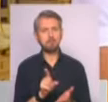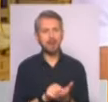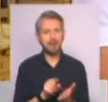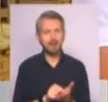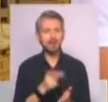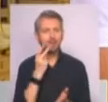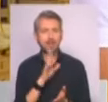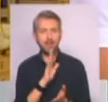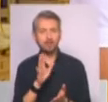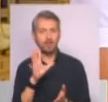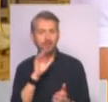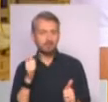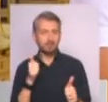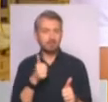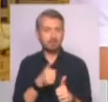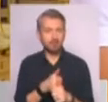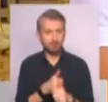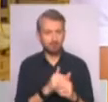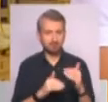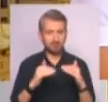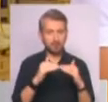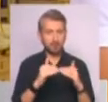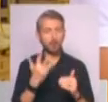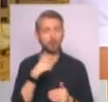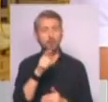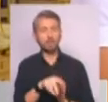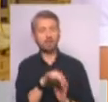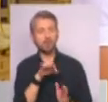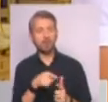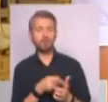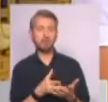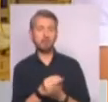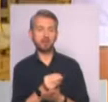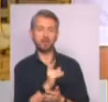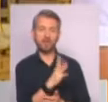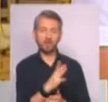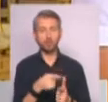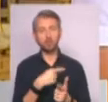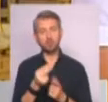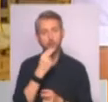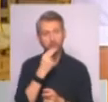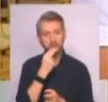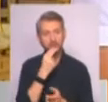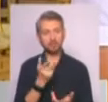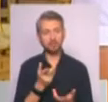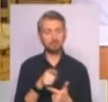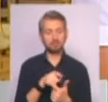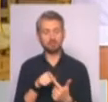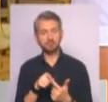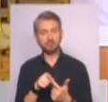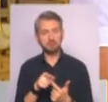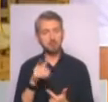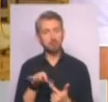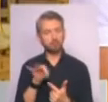завжди встигають до відповідного рівня. І людина, коли вибирає, чи заплатити йому комунальні послуги, чи поїсти, то, звісно, мабуть,